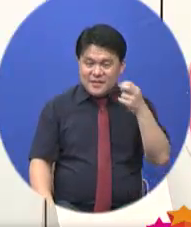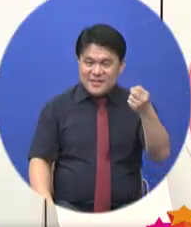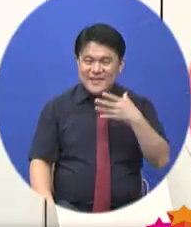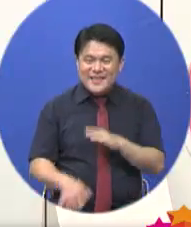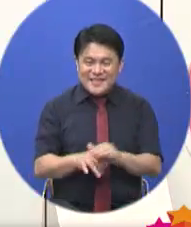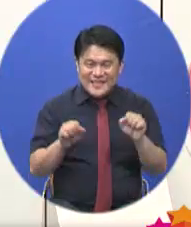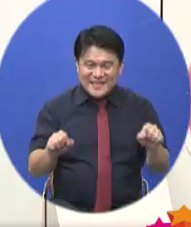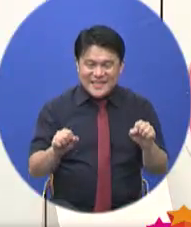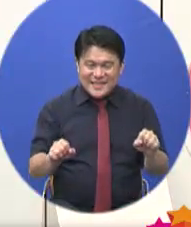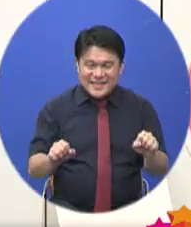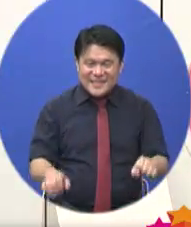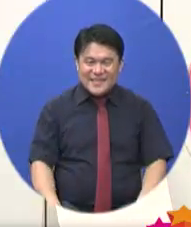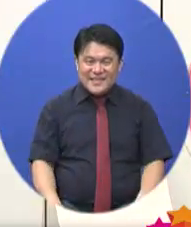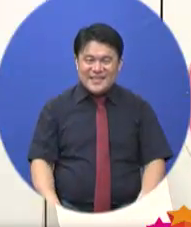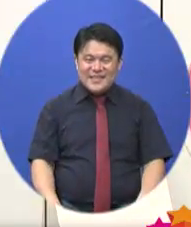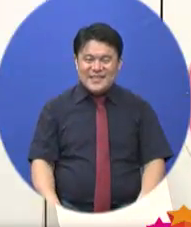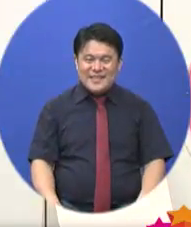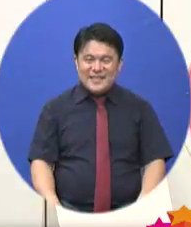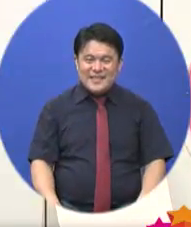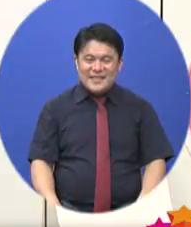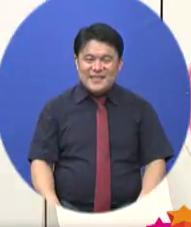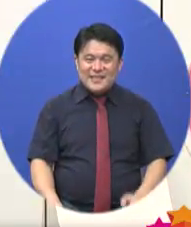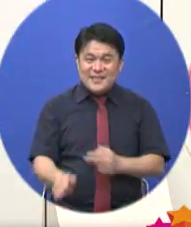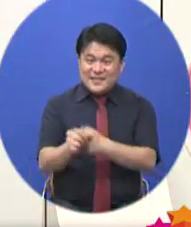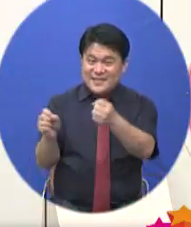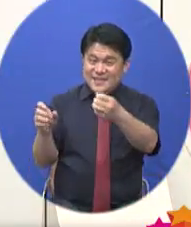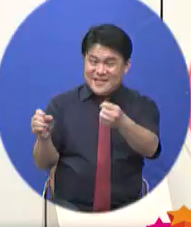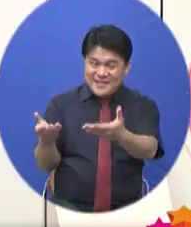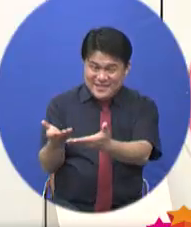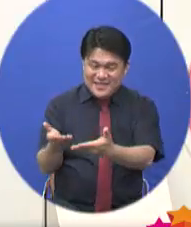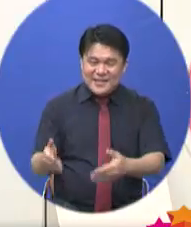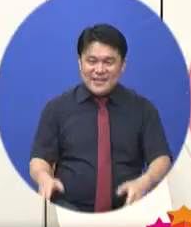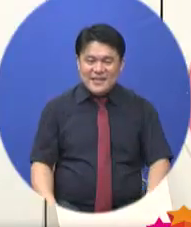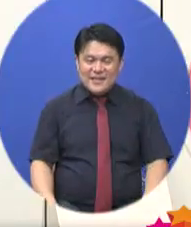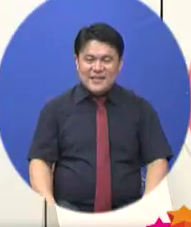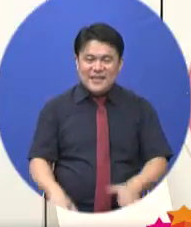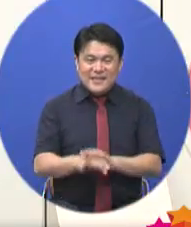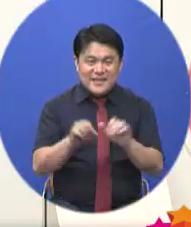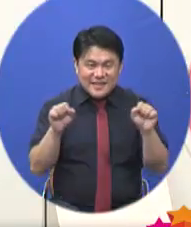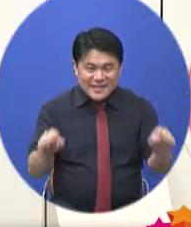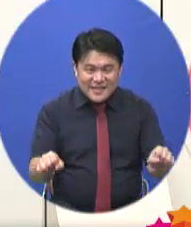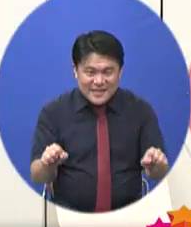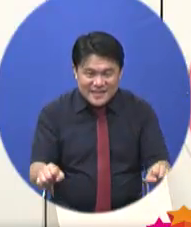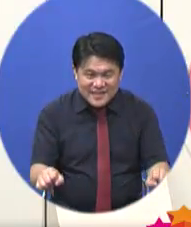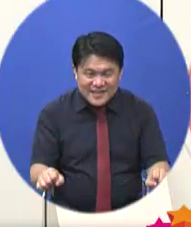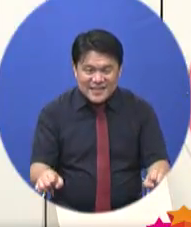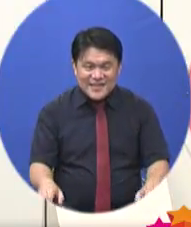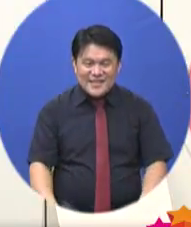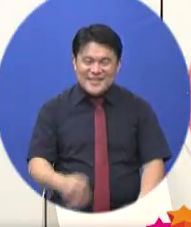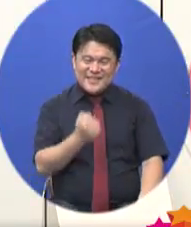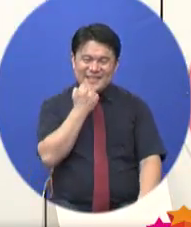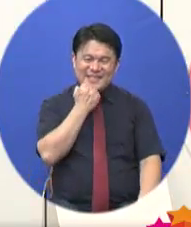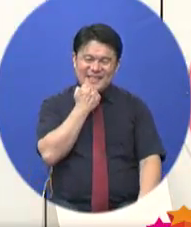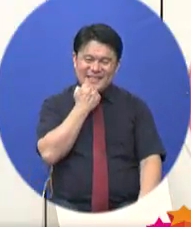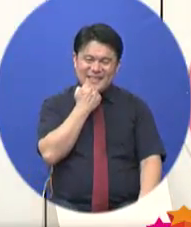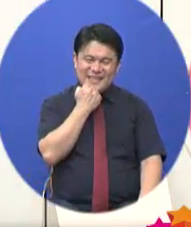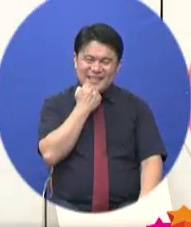네. 네. 네. 말씀 좀 크게 하세요. 네, 안녕하세요. 네, 선생님과 네. 말씀 나누세요. 안녕하세요.